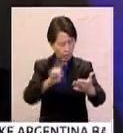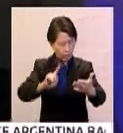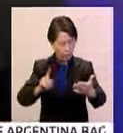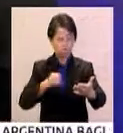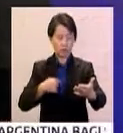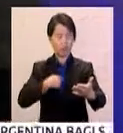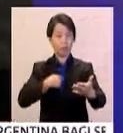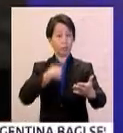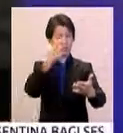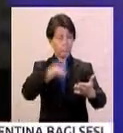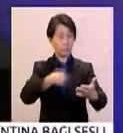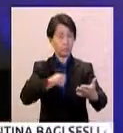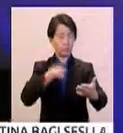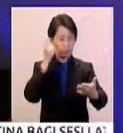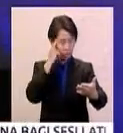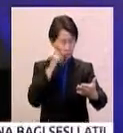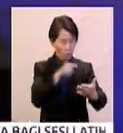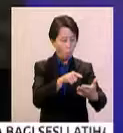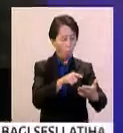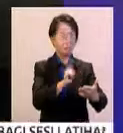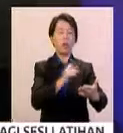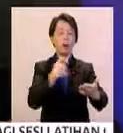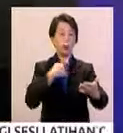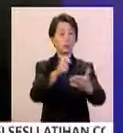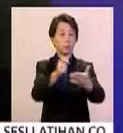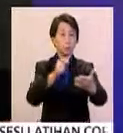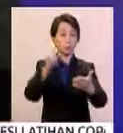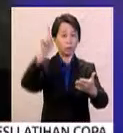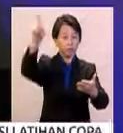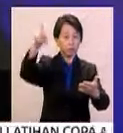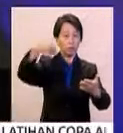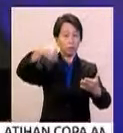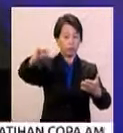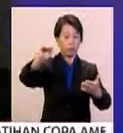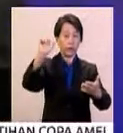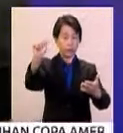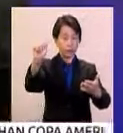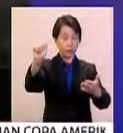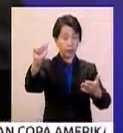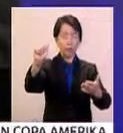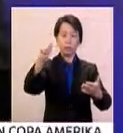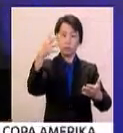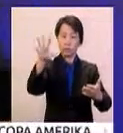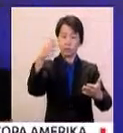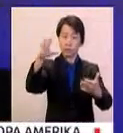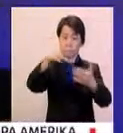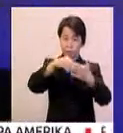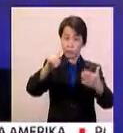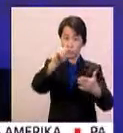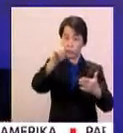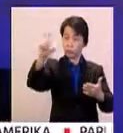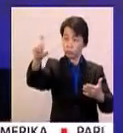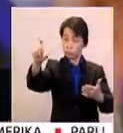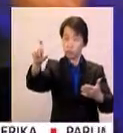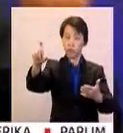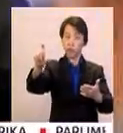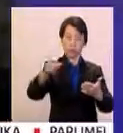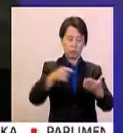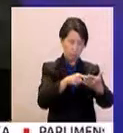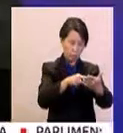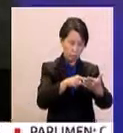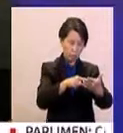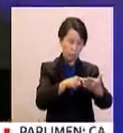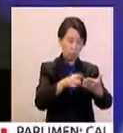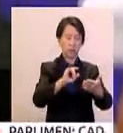tahu bahawa ada lokasi yang menjual satu produk A dengan harga RM15 satu tin, maklumat